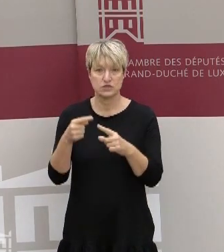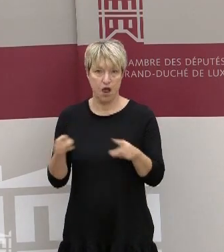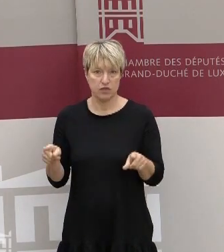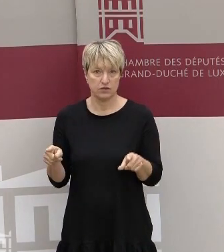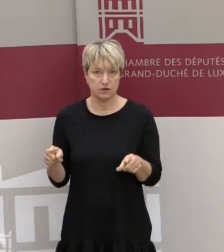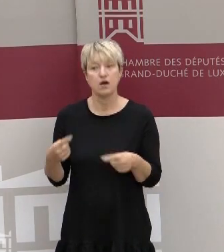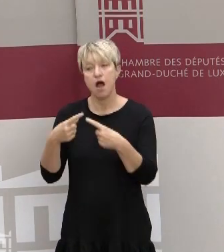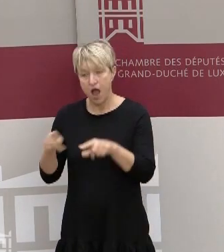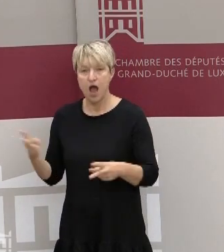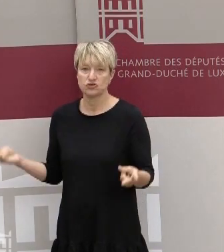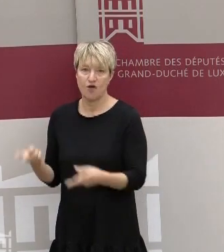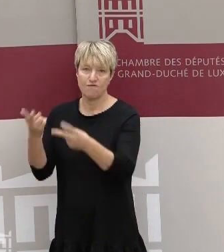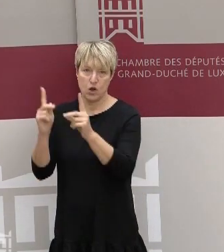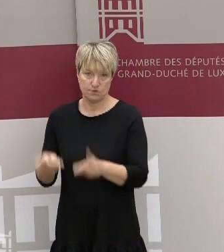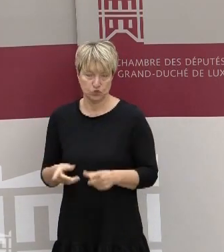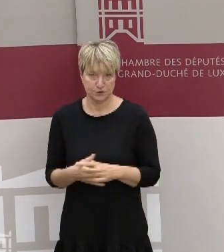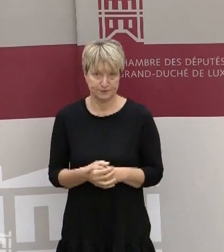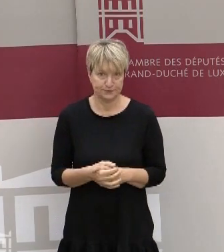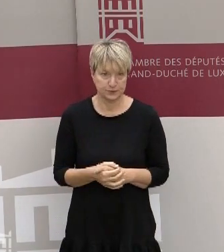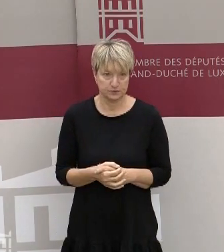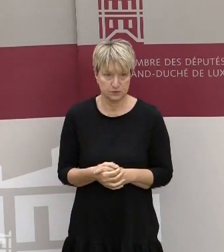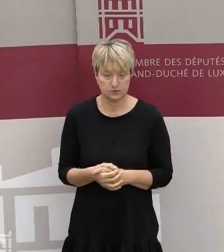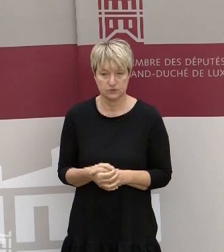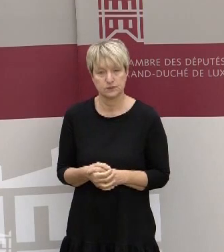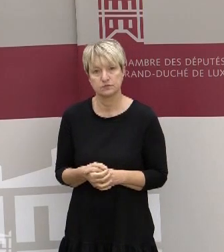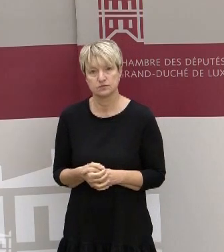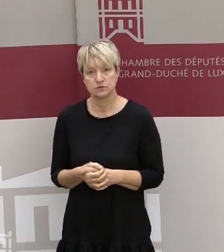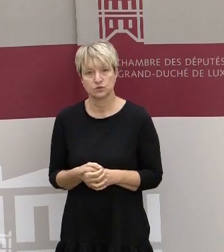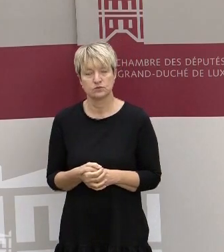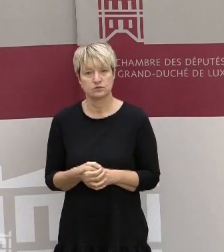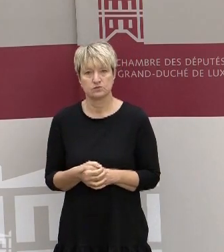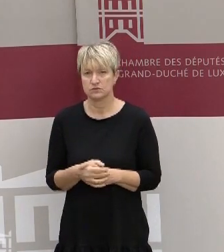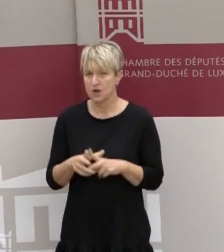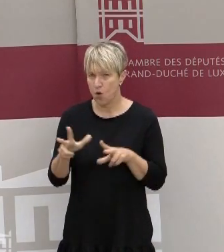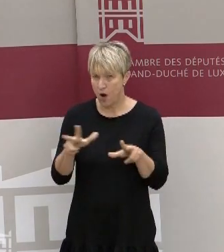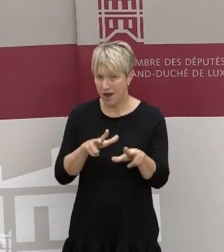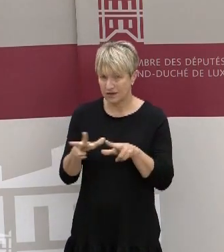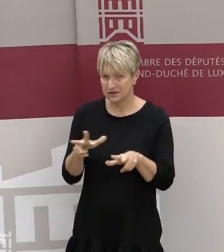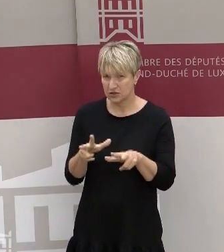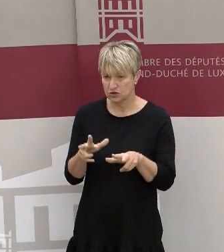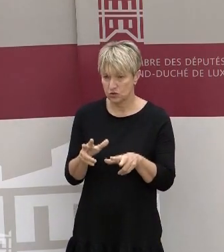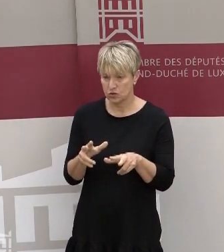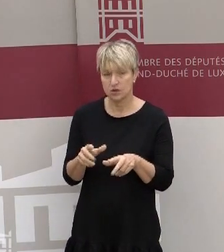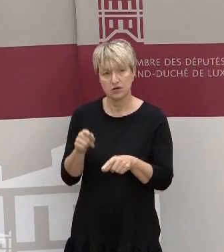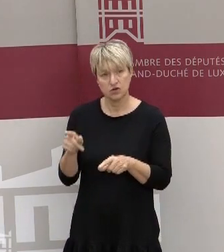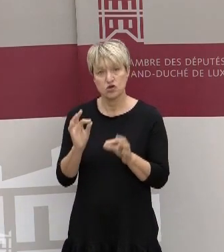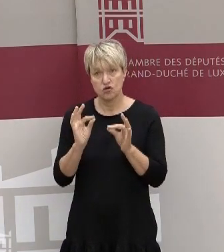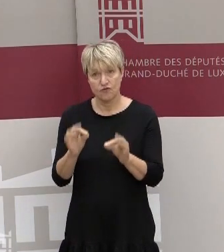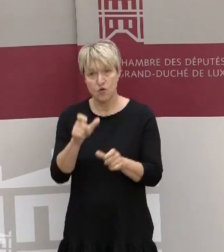für Fonds aufzustellen, mit dem die Organisationen, die für Menschenrechte und Rechtsstaatlichkeit kämpfen, könnten unterstützt gehen.